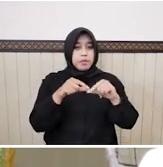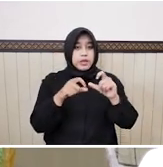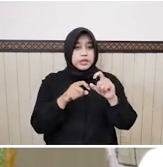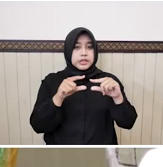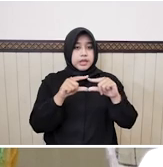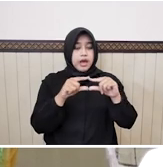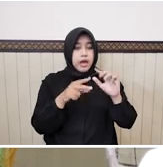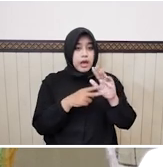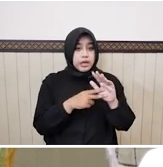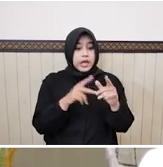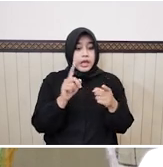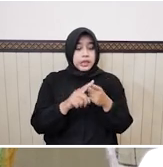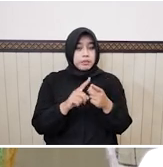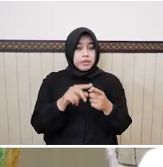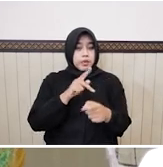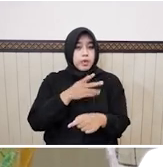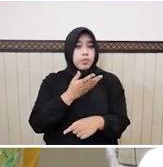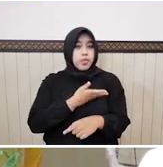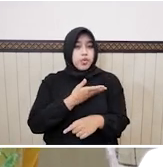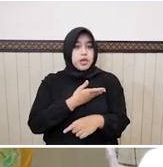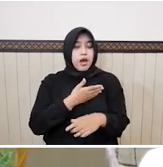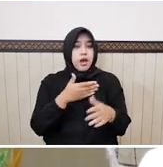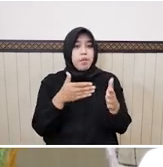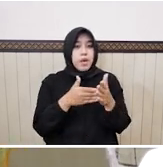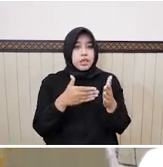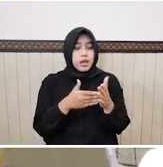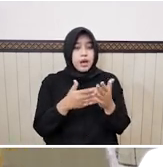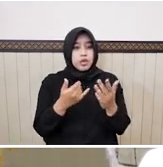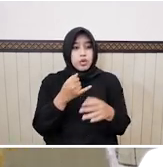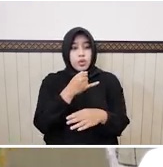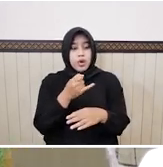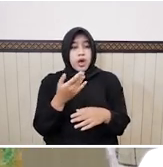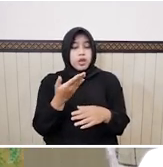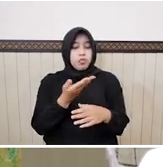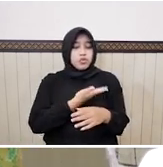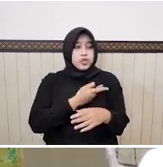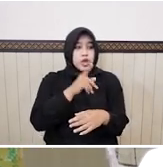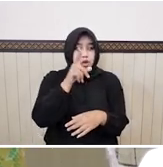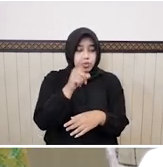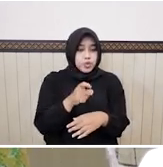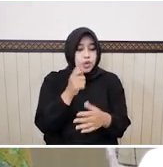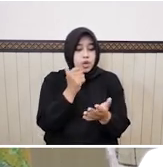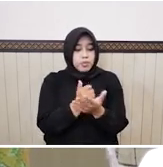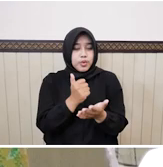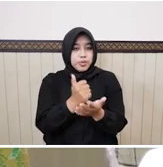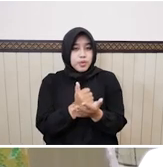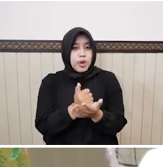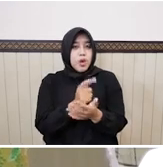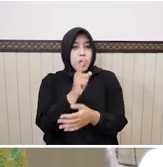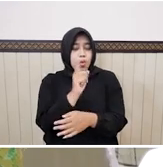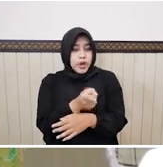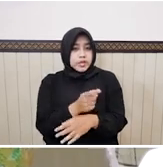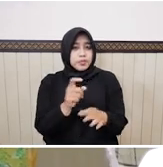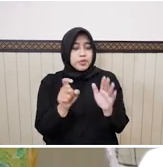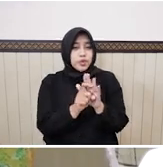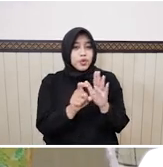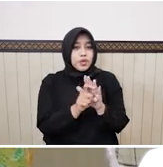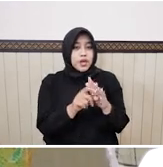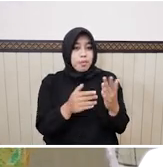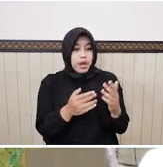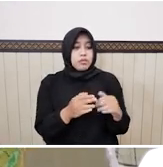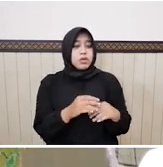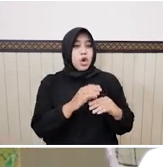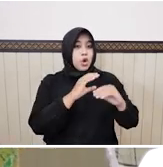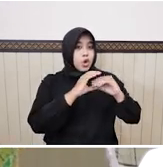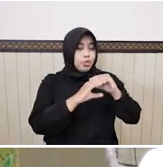yang rezeki kekurangan ataupun memiliki kebutuhan yang memang harus misalnya saat